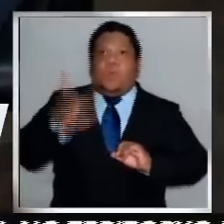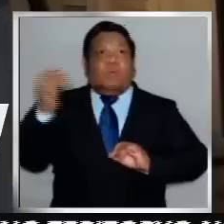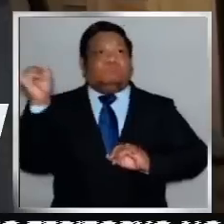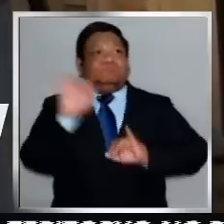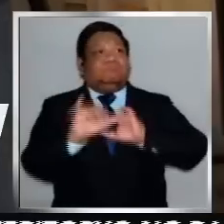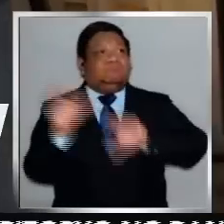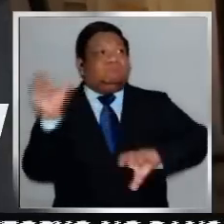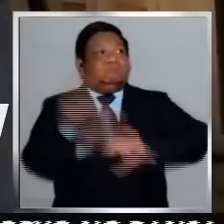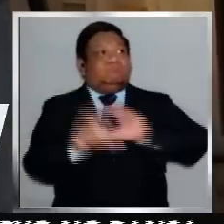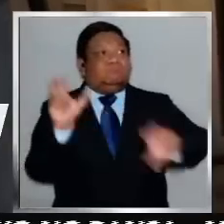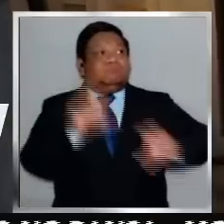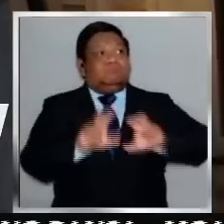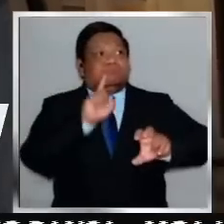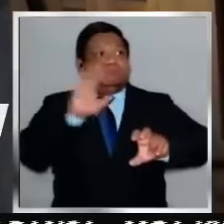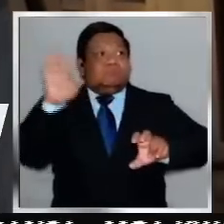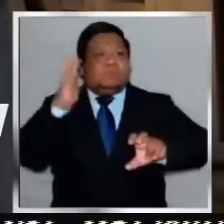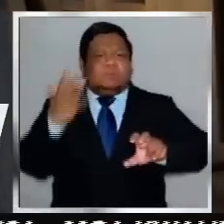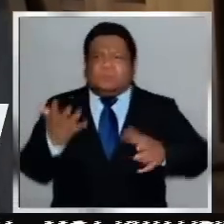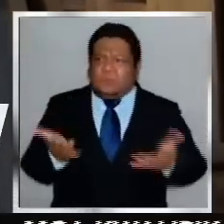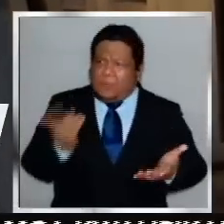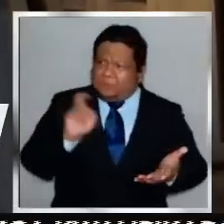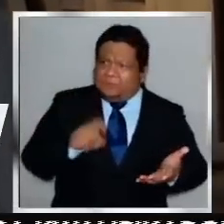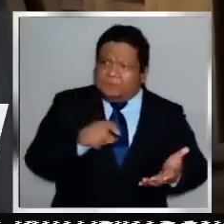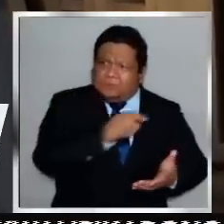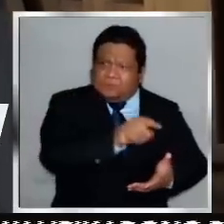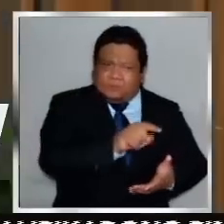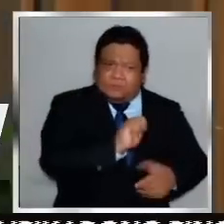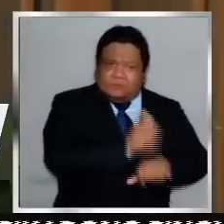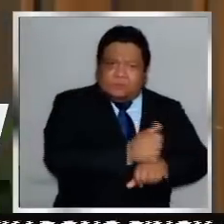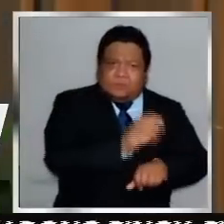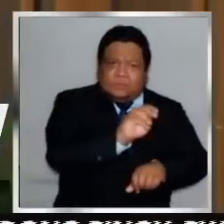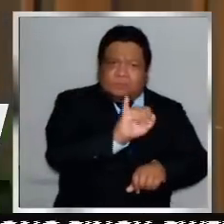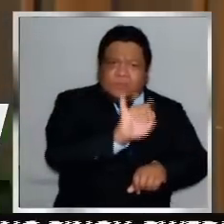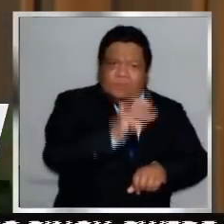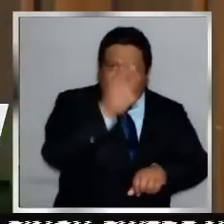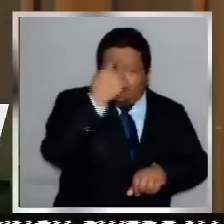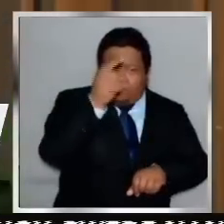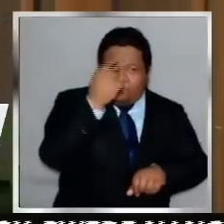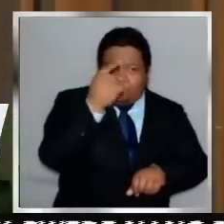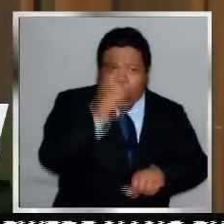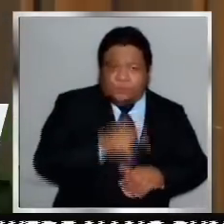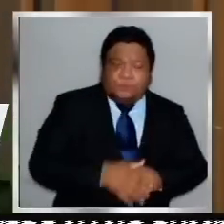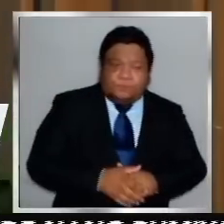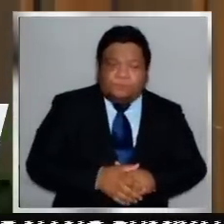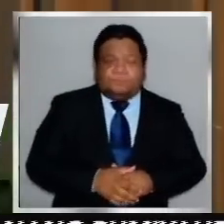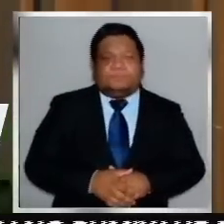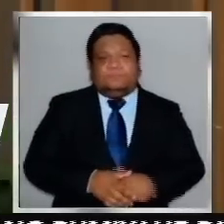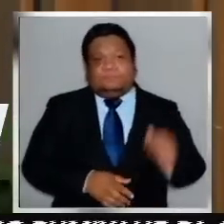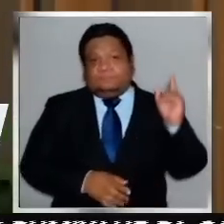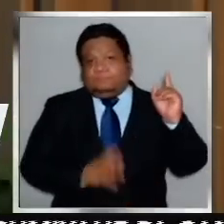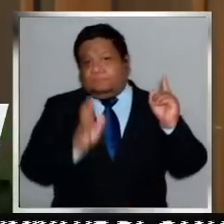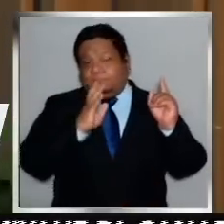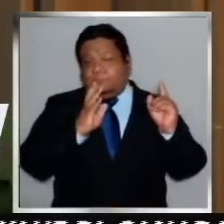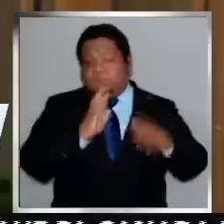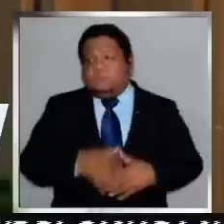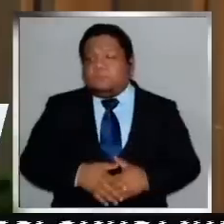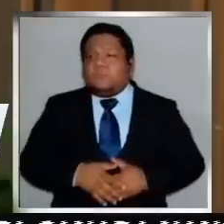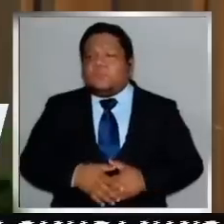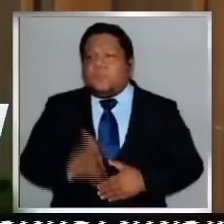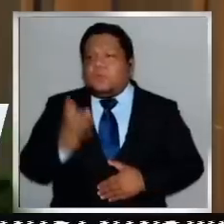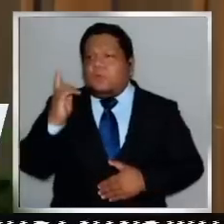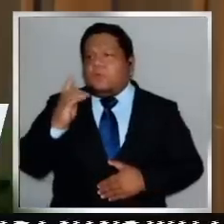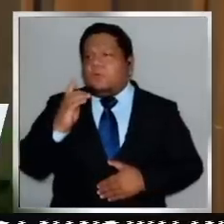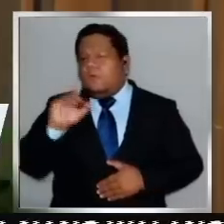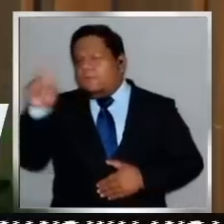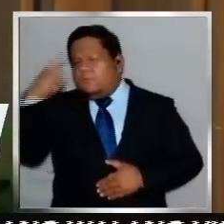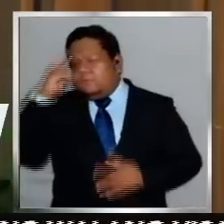bansa, bakit pa kailangang isabatas ang Maharlika Investment Fund? Sinasabi ng gobyerno na lagpas na raw ito sa 1 trillion